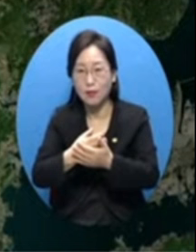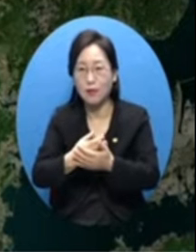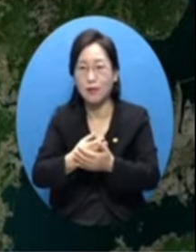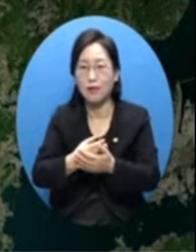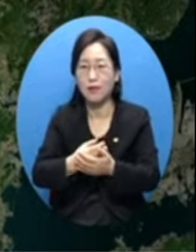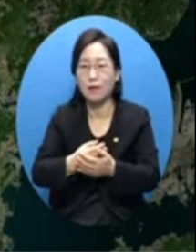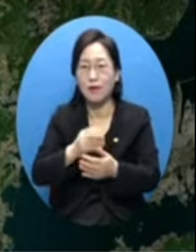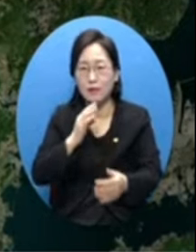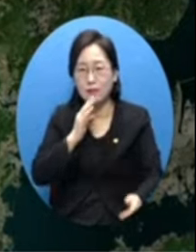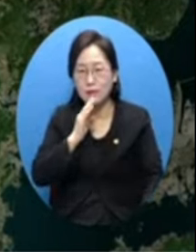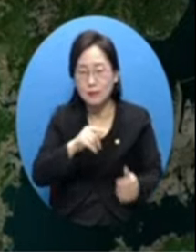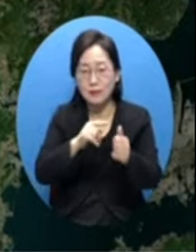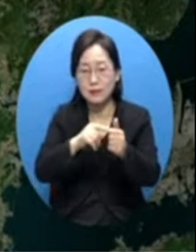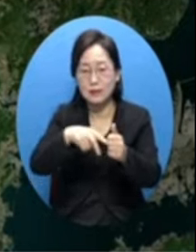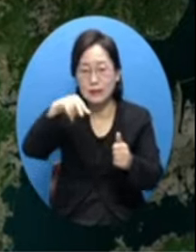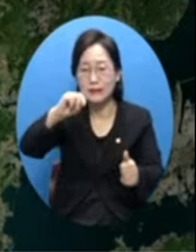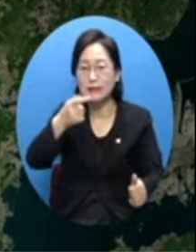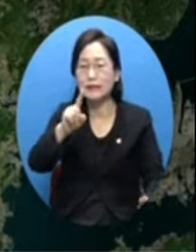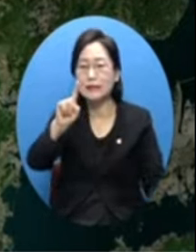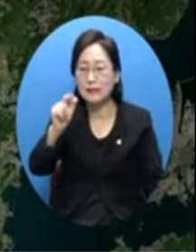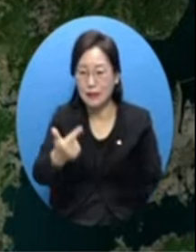조그만 시골에서